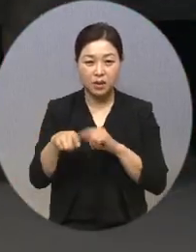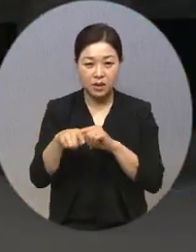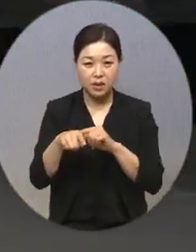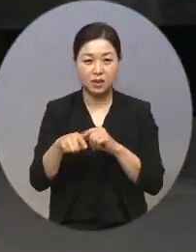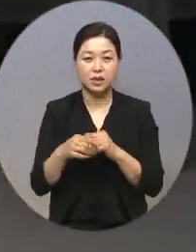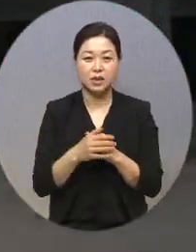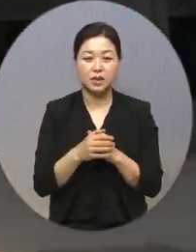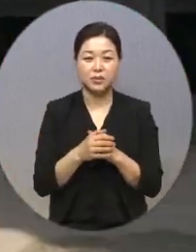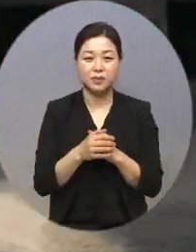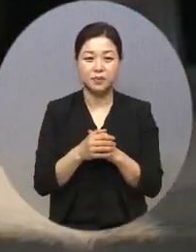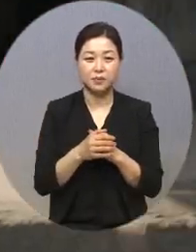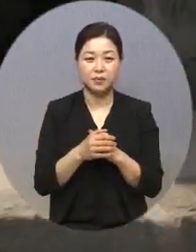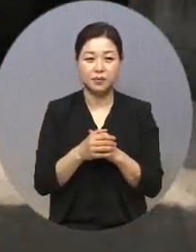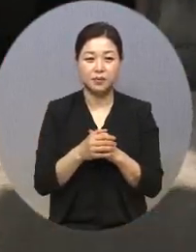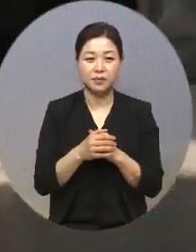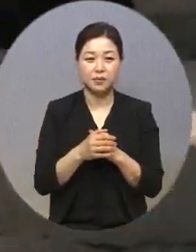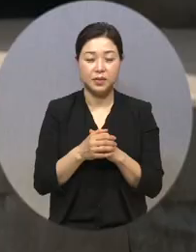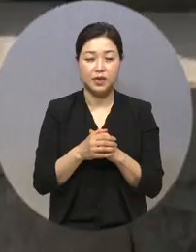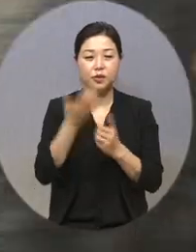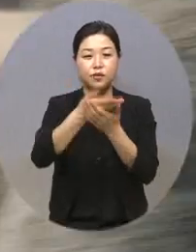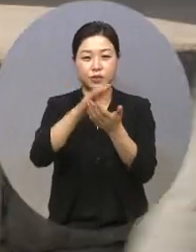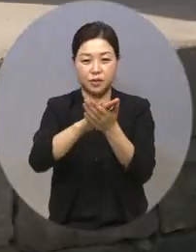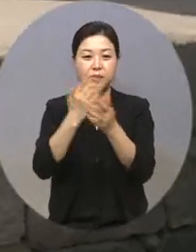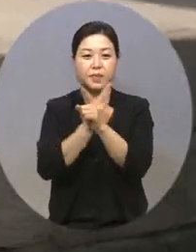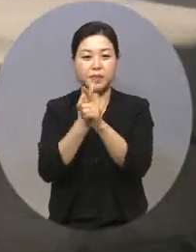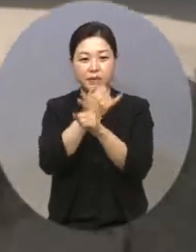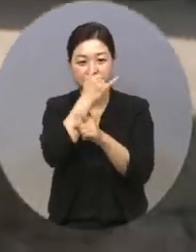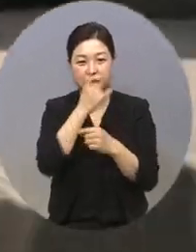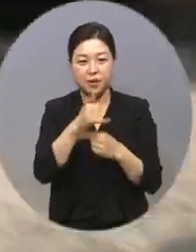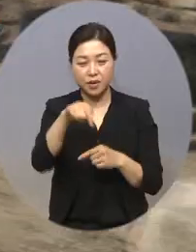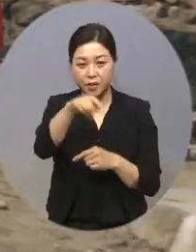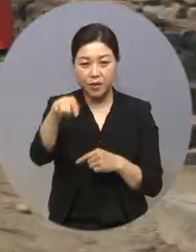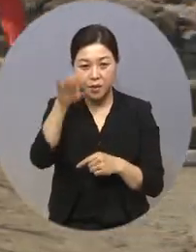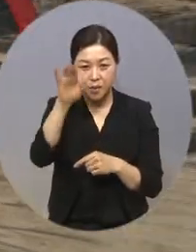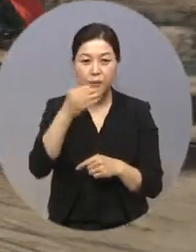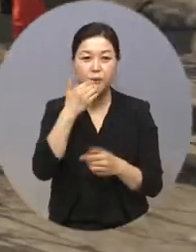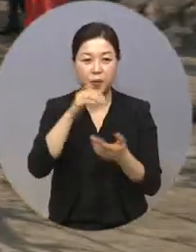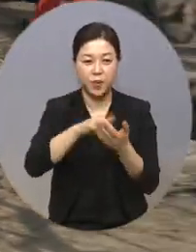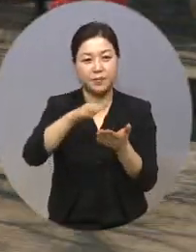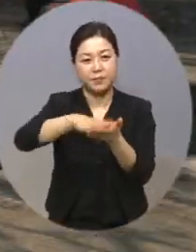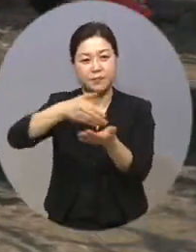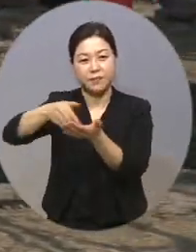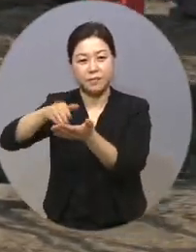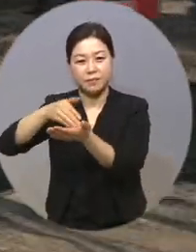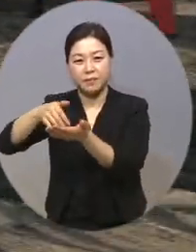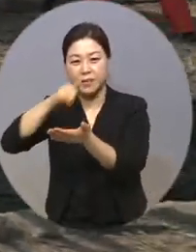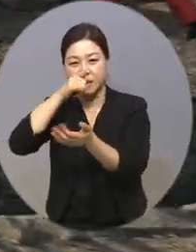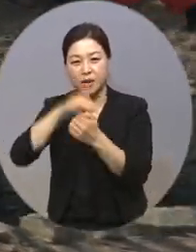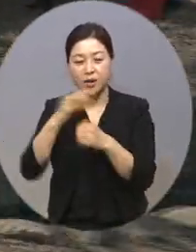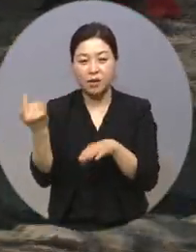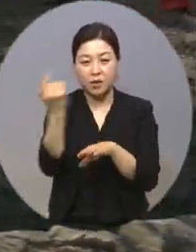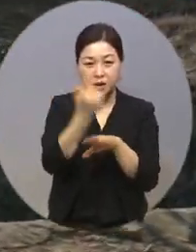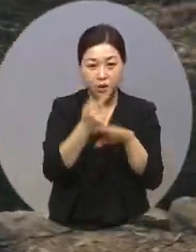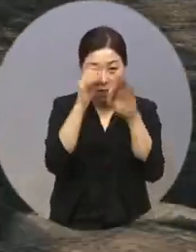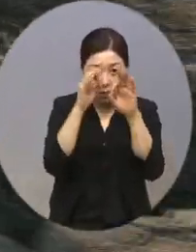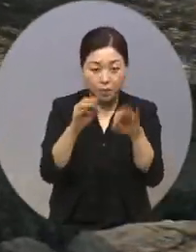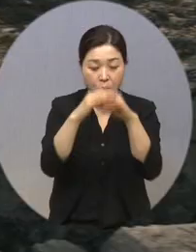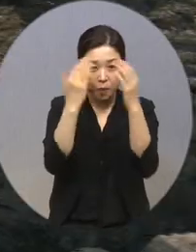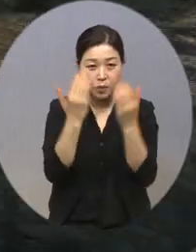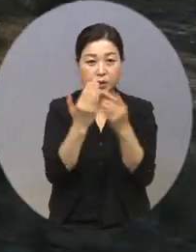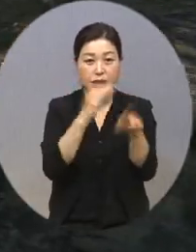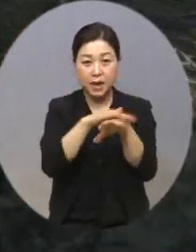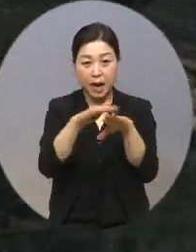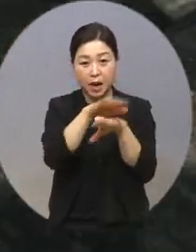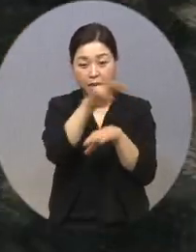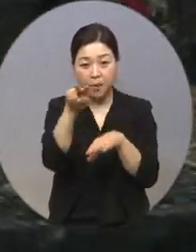그런 거고. 아, 그리고 여기 약간 시공이 좀 들어가 있네요. 콘크리트가 좀 더 있네. 자, 여기서 보면 다 보일 거 아니에요. 아, 우리 가끔 영화나 TV 보면